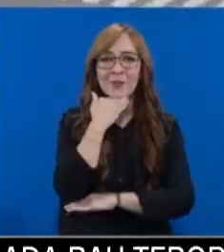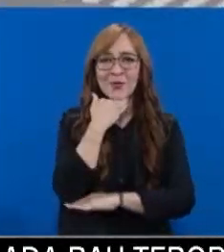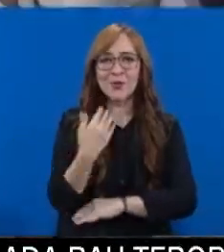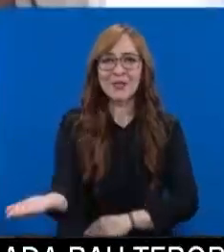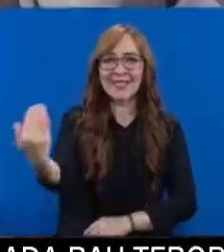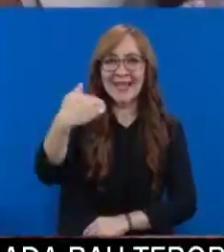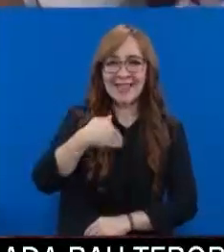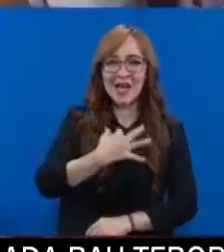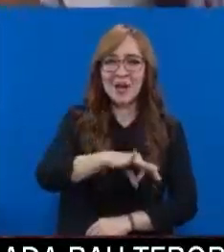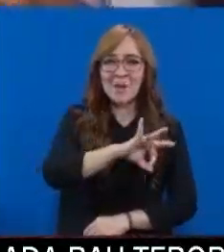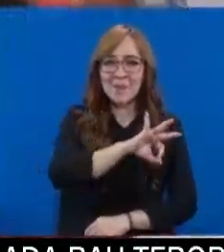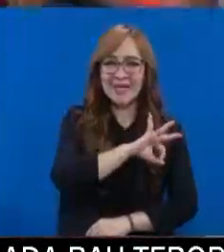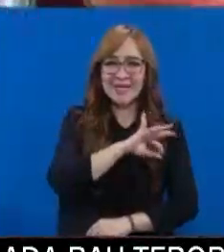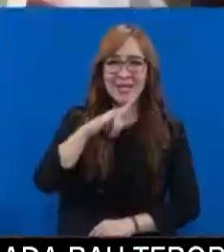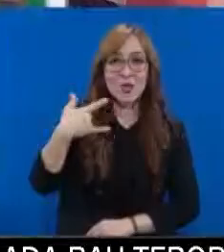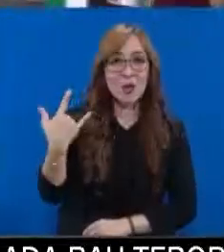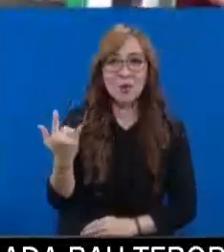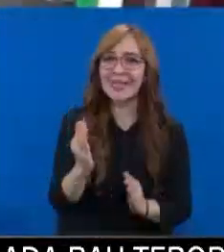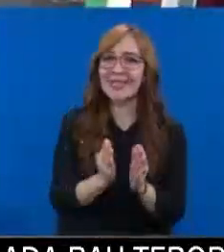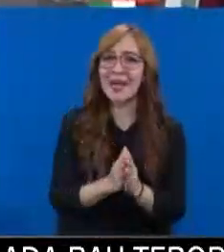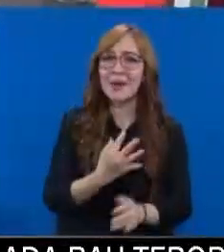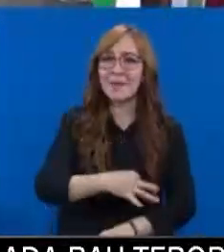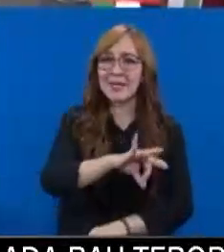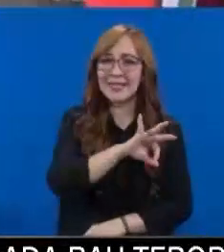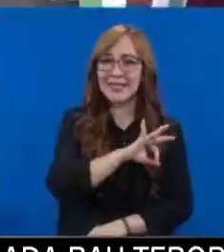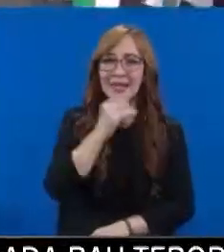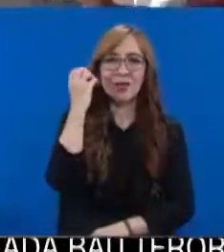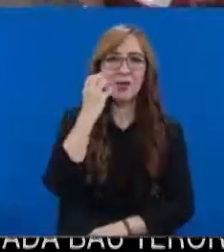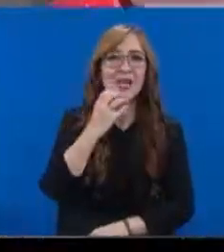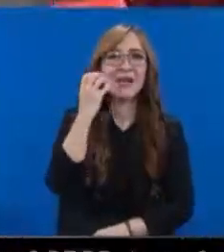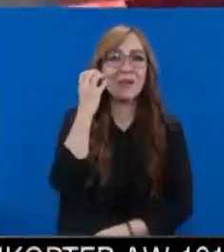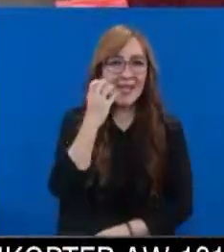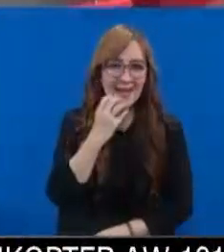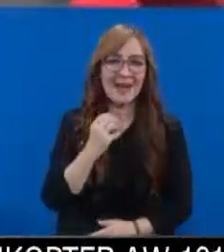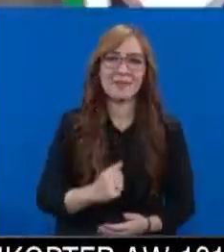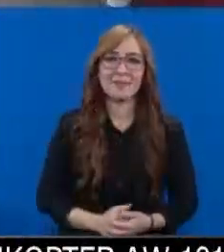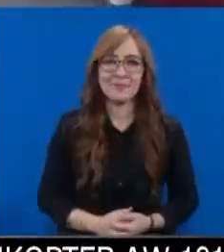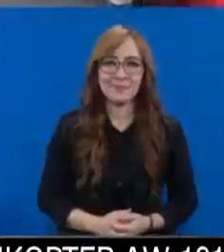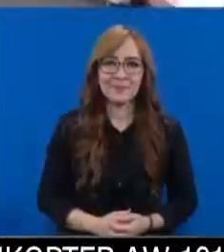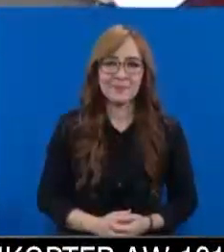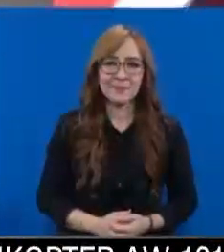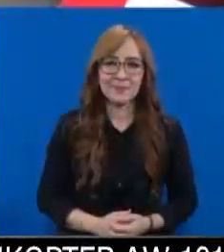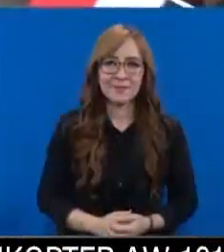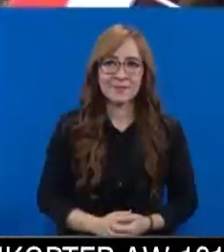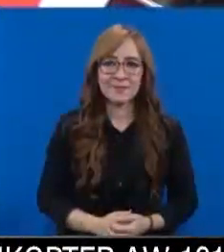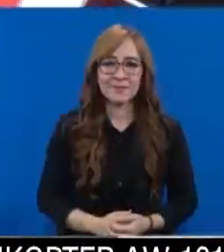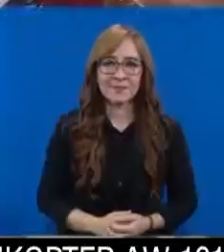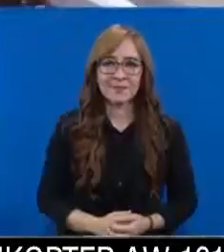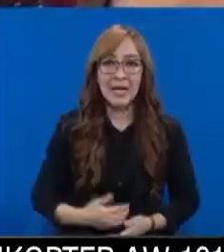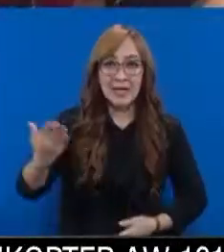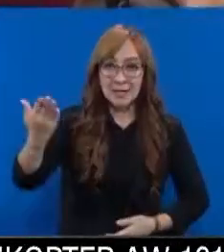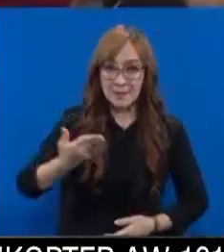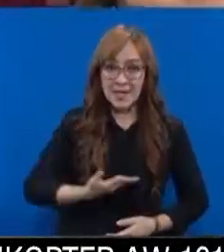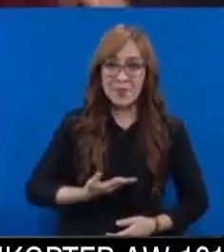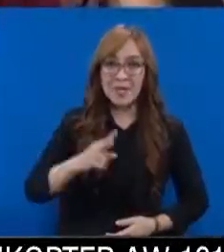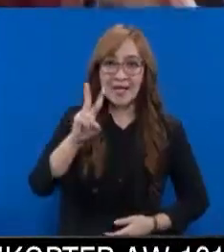dari unit Uni Emirat Arab Muhammad bin Sultan Al nahyan dalam penyambutan kedua